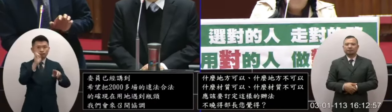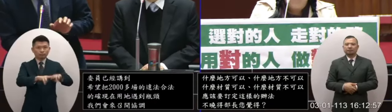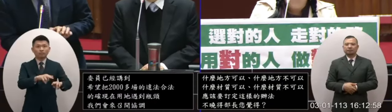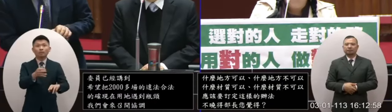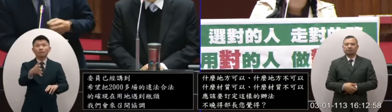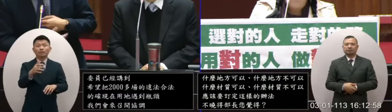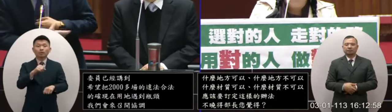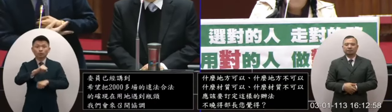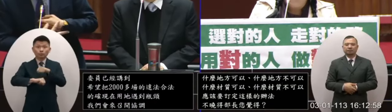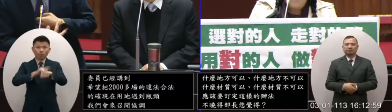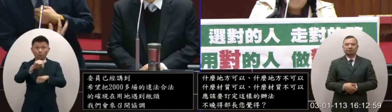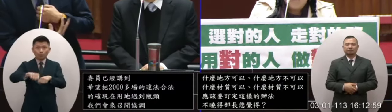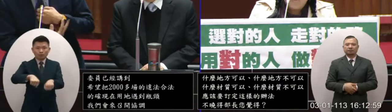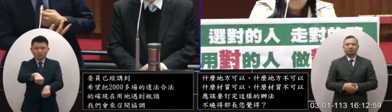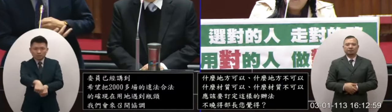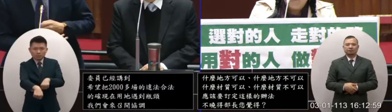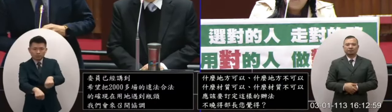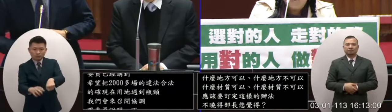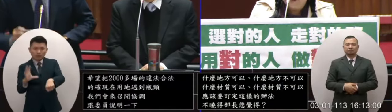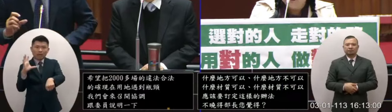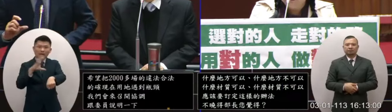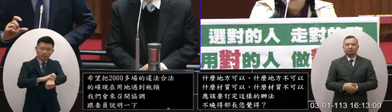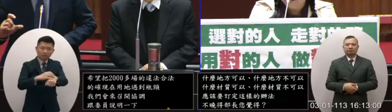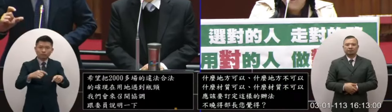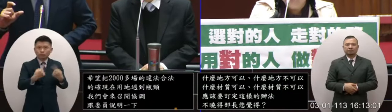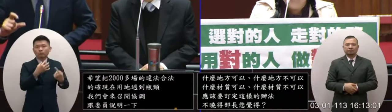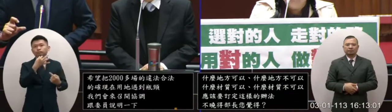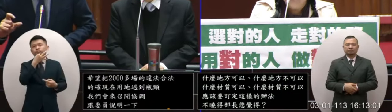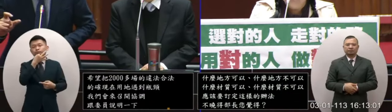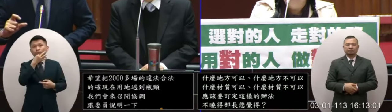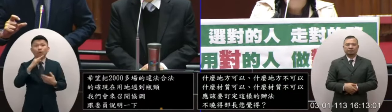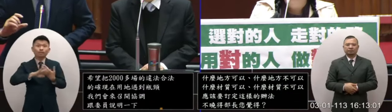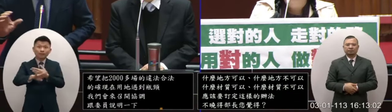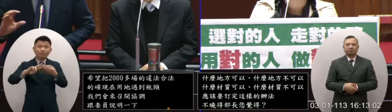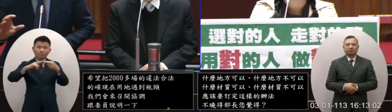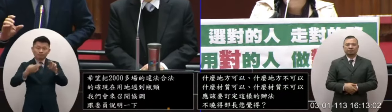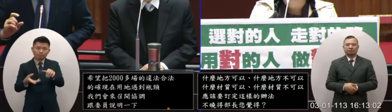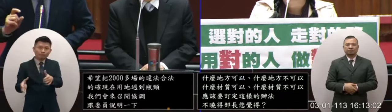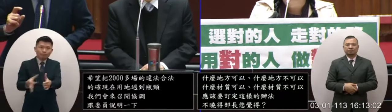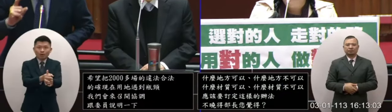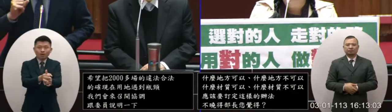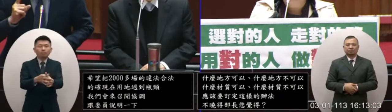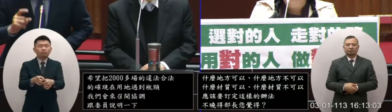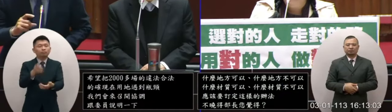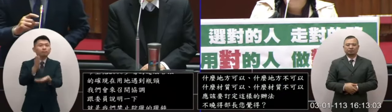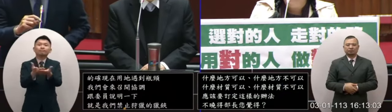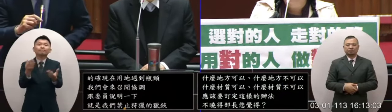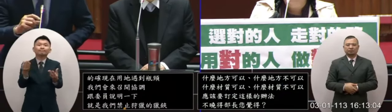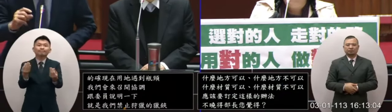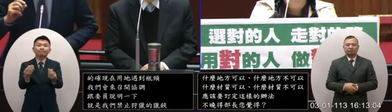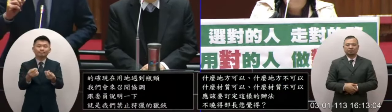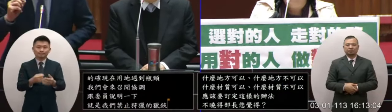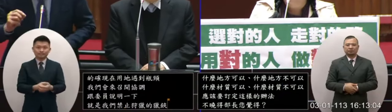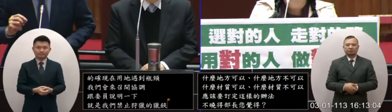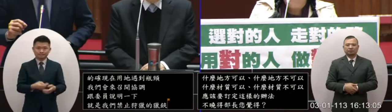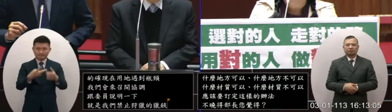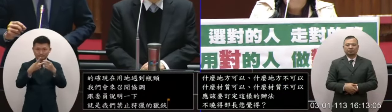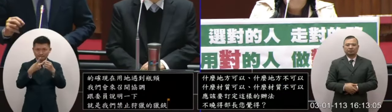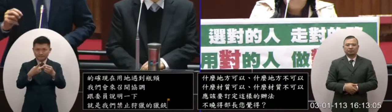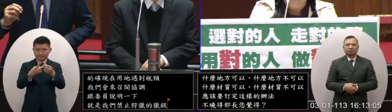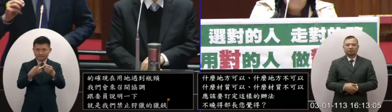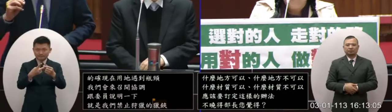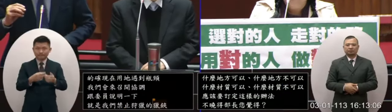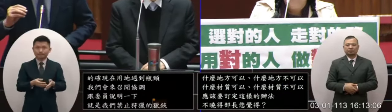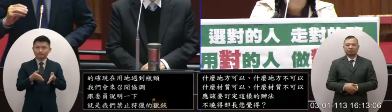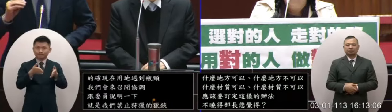动物被猎了以后，它脚可能会断掉的部分，那其他的那个套索的部分我们是没有禁止的这个第一个说明。那第二个说